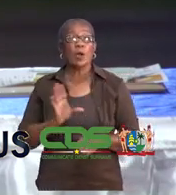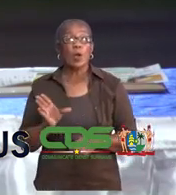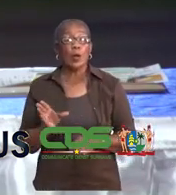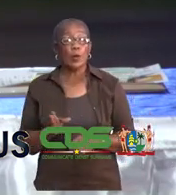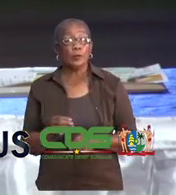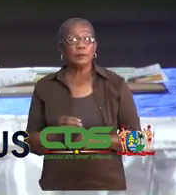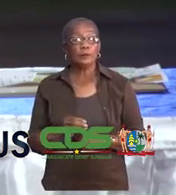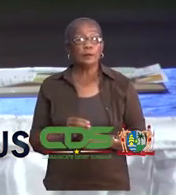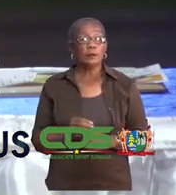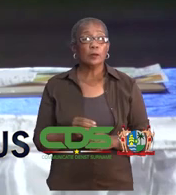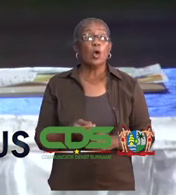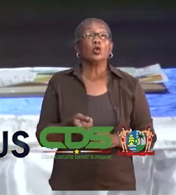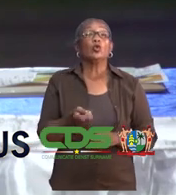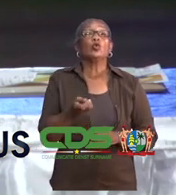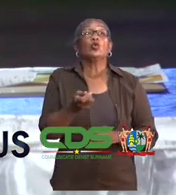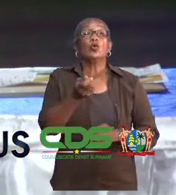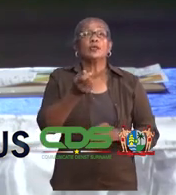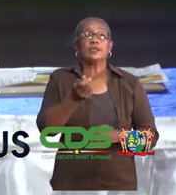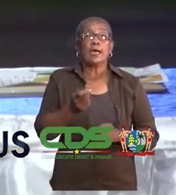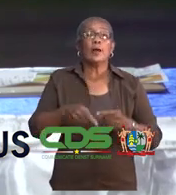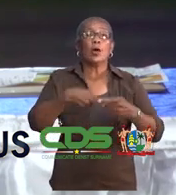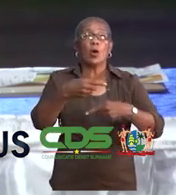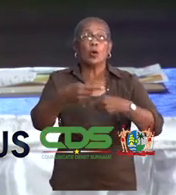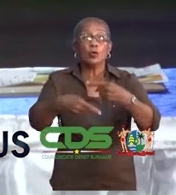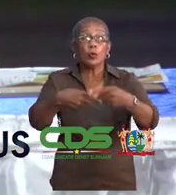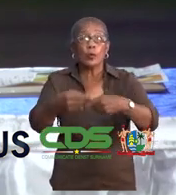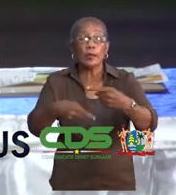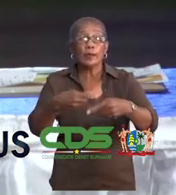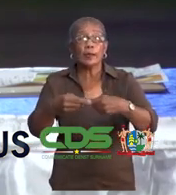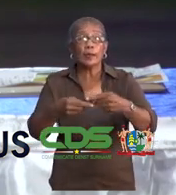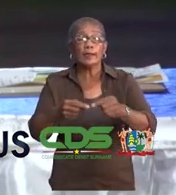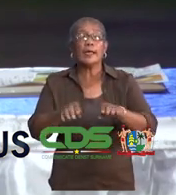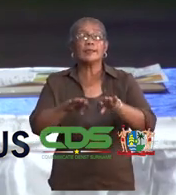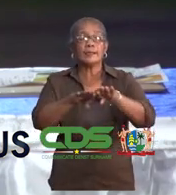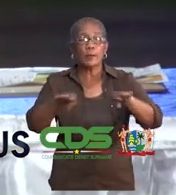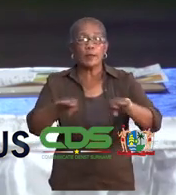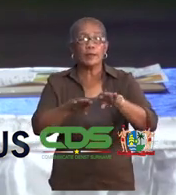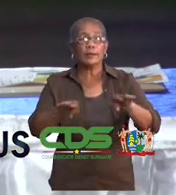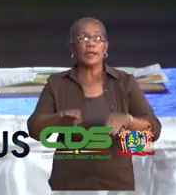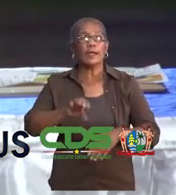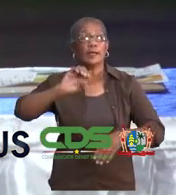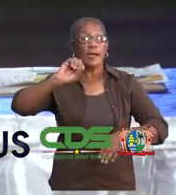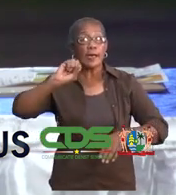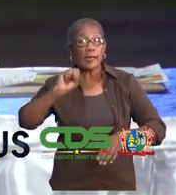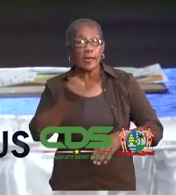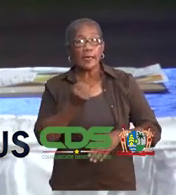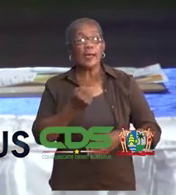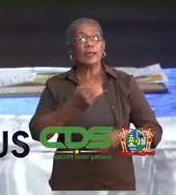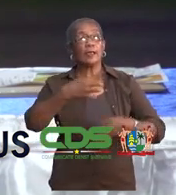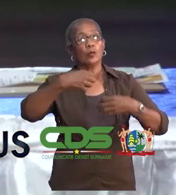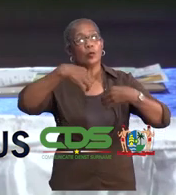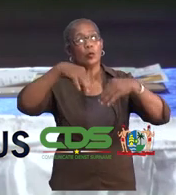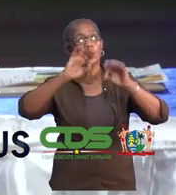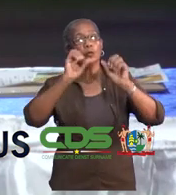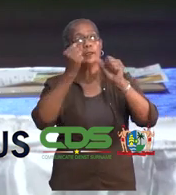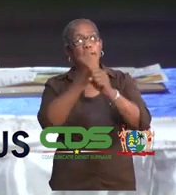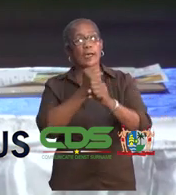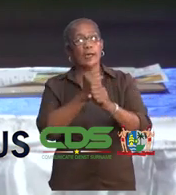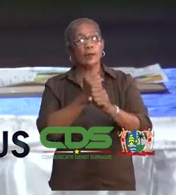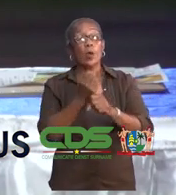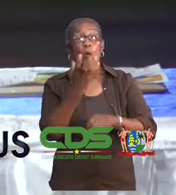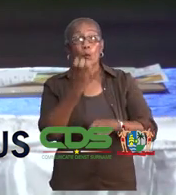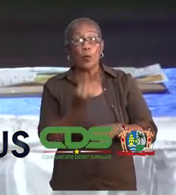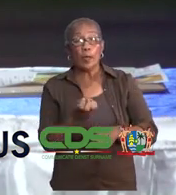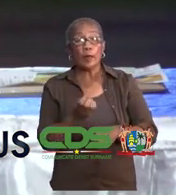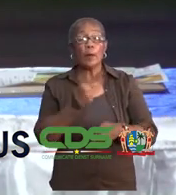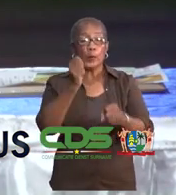uiteindelijk duurzame ontwikkeling, groei en stabiliteit kan alleen gerealiseerd worden als je dus productie